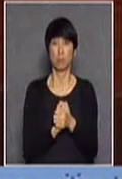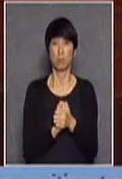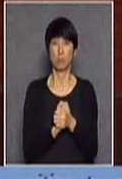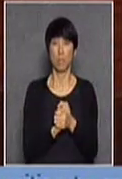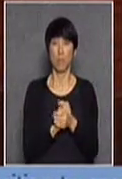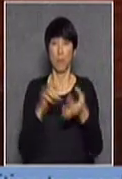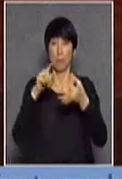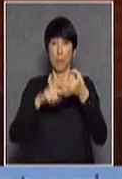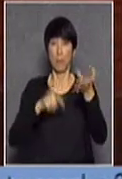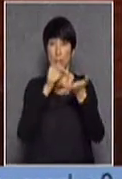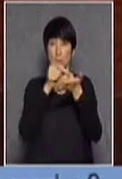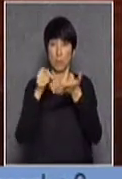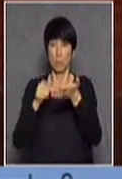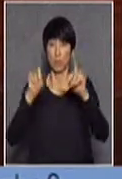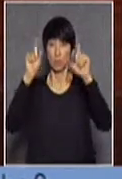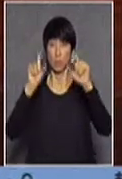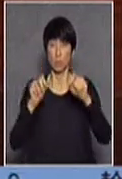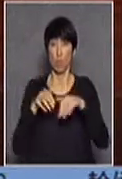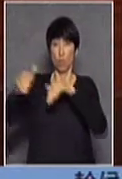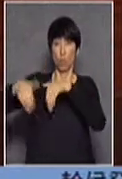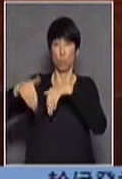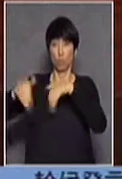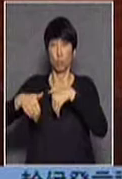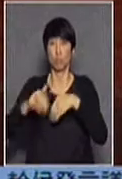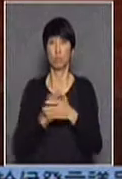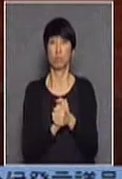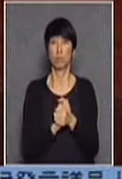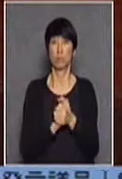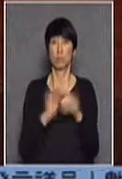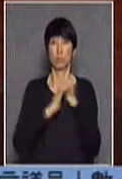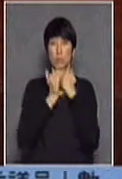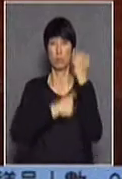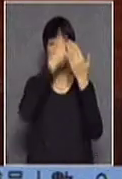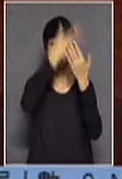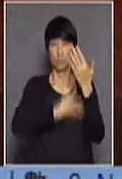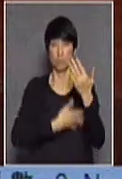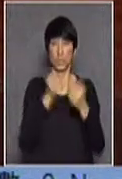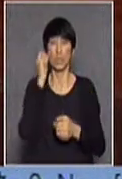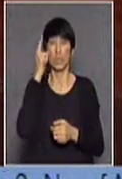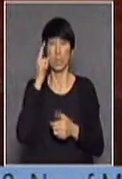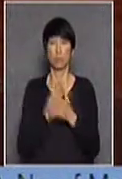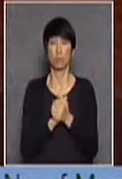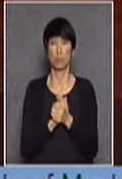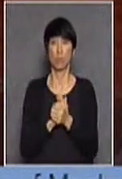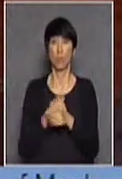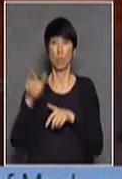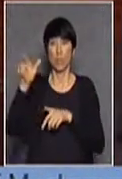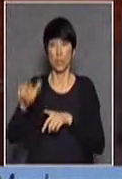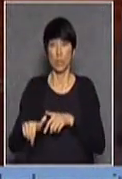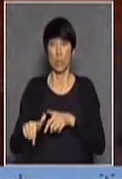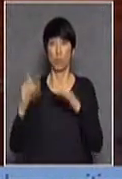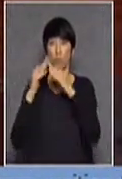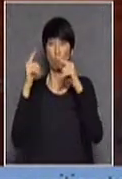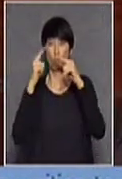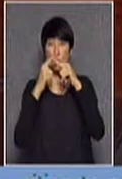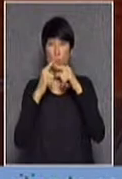的演繹說是不是鄉村呢，其實跟那個條例的精神或者是原居民代表的選舉方面呢是有一定